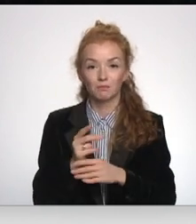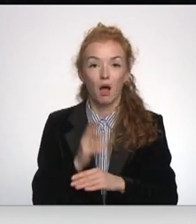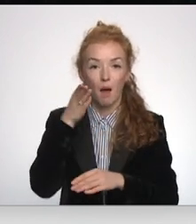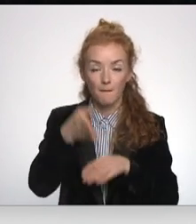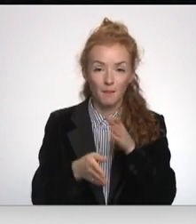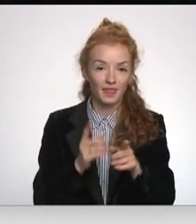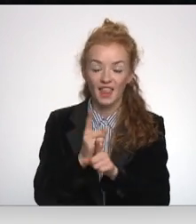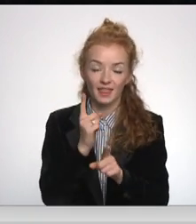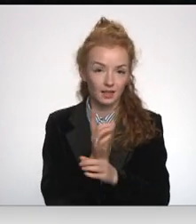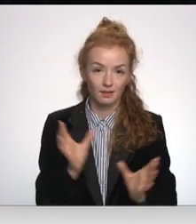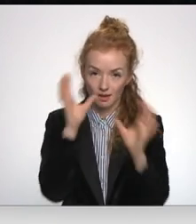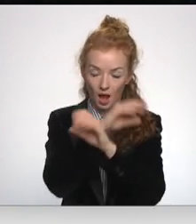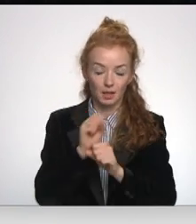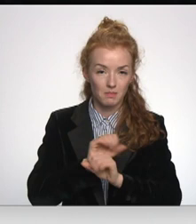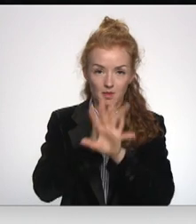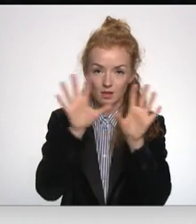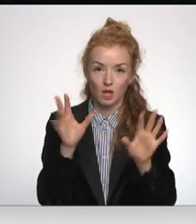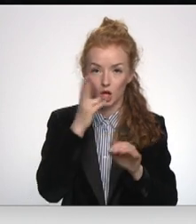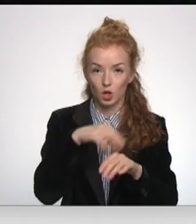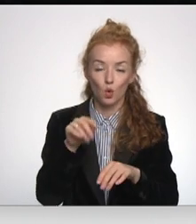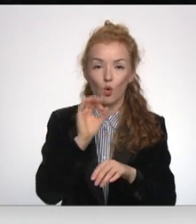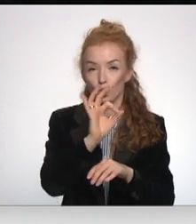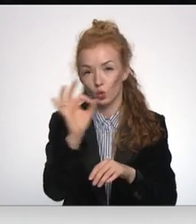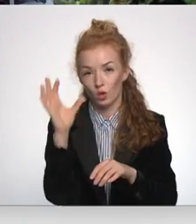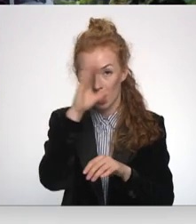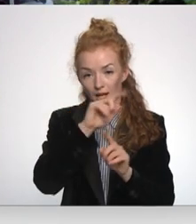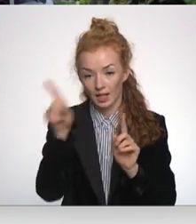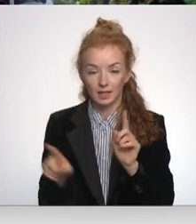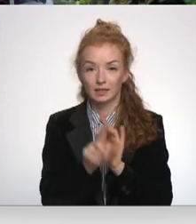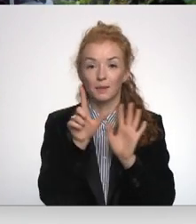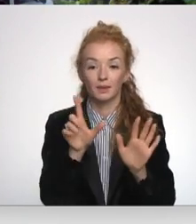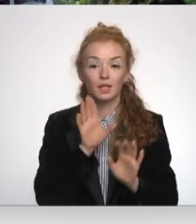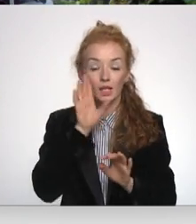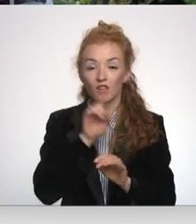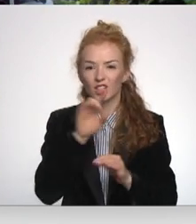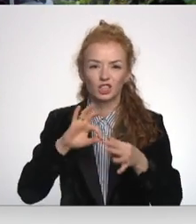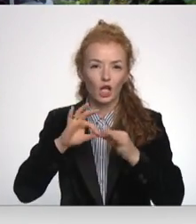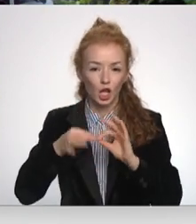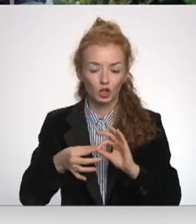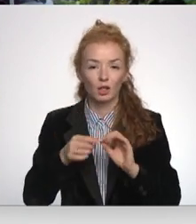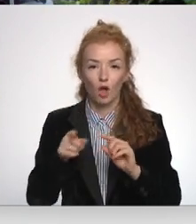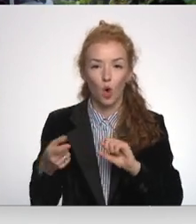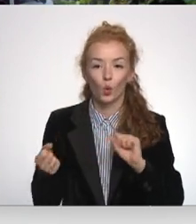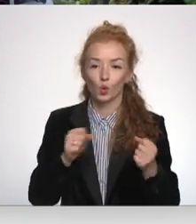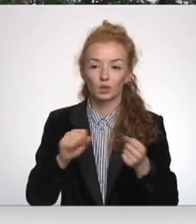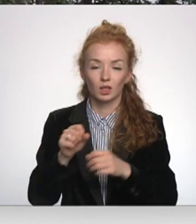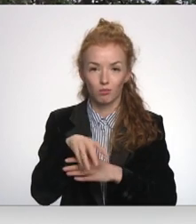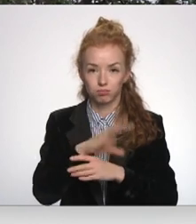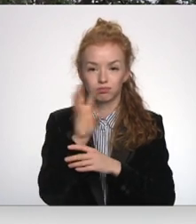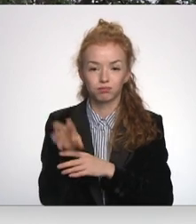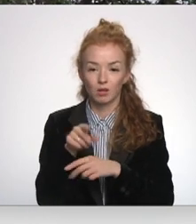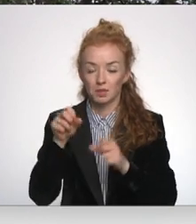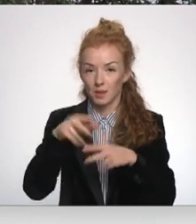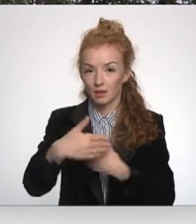nedrīkstam diennakts tumšā laikā gaismot no 24 līdz 7 rītā. Vissarežģītākais bija šiem kustīgiem prožektoriem. Ar šīm